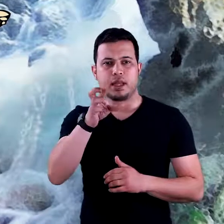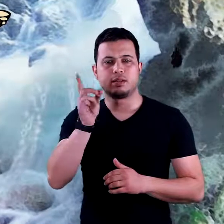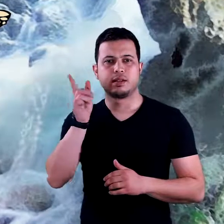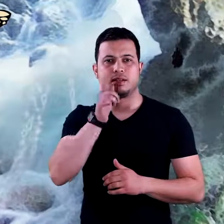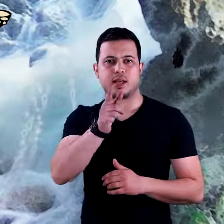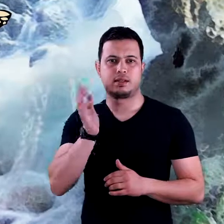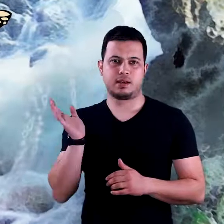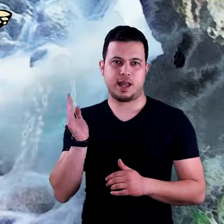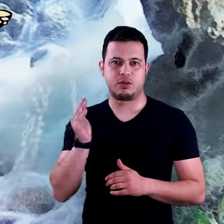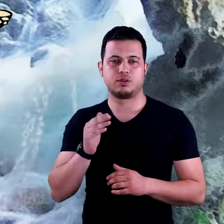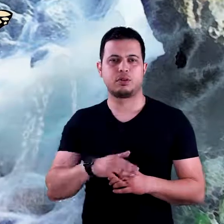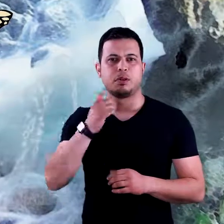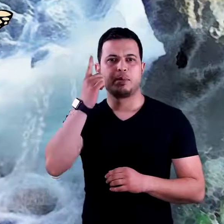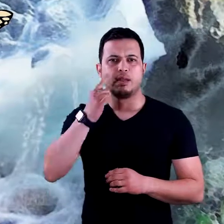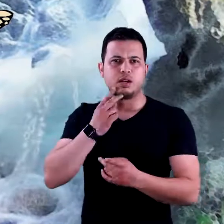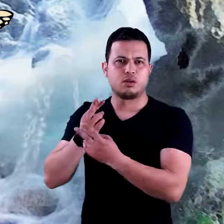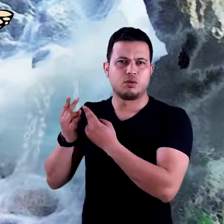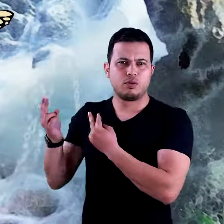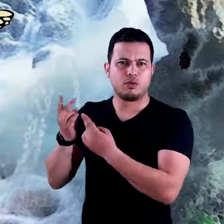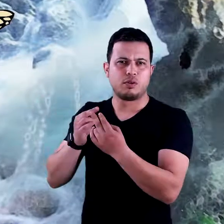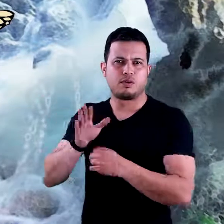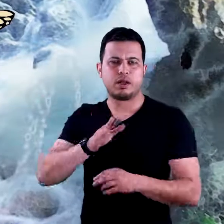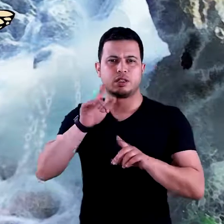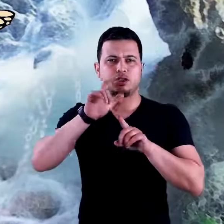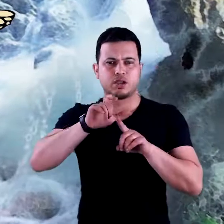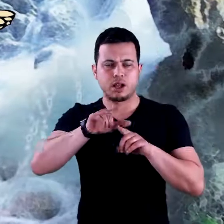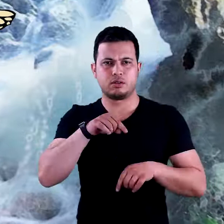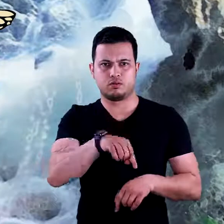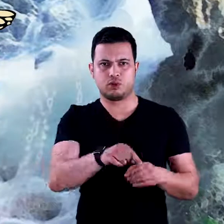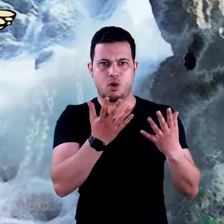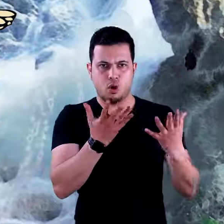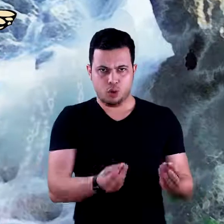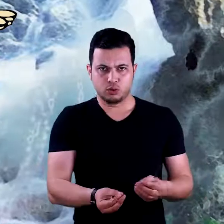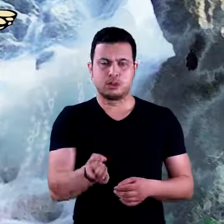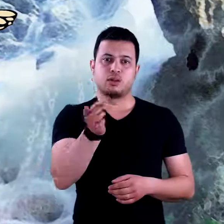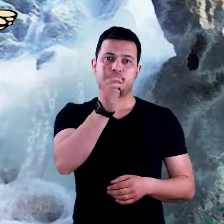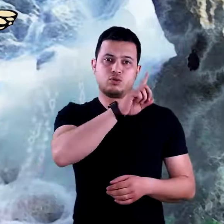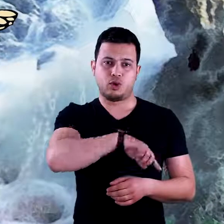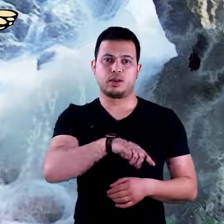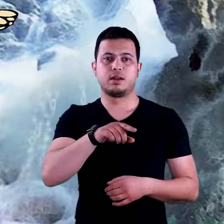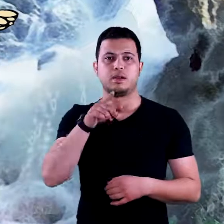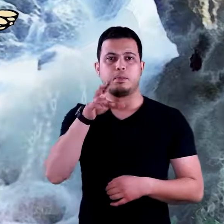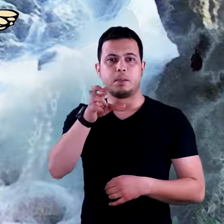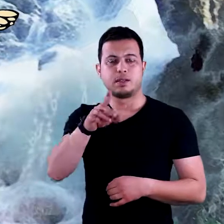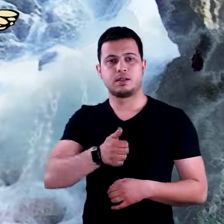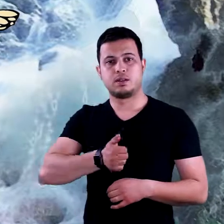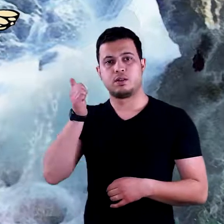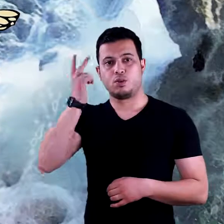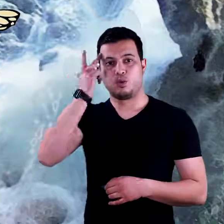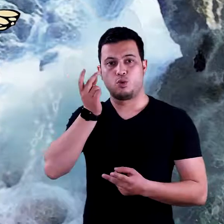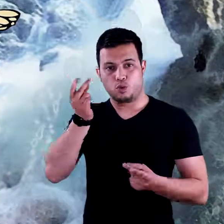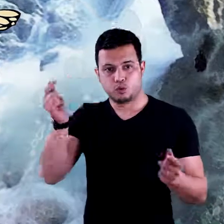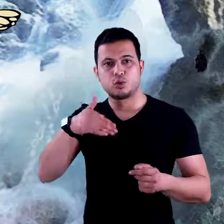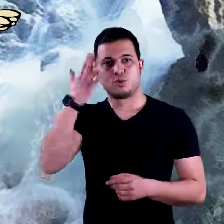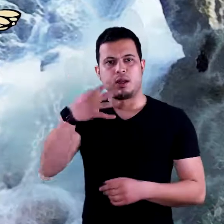sesiydi. Biriyle konuşuyordu sanki. Çınar bulunduğu yerin güzelliğinden Pınar'ı tamamen unutmuştu. Bir